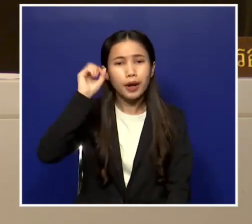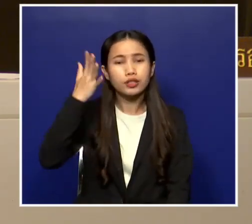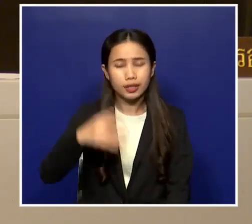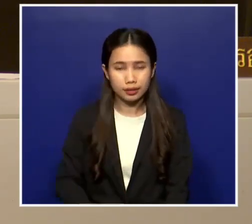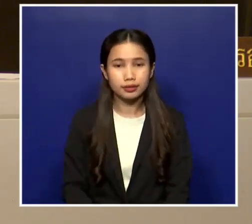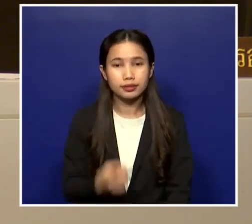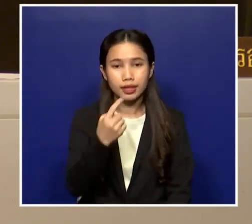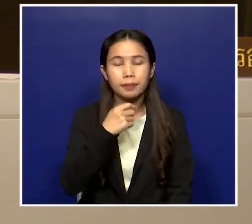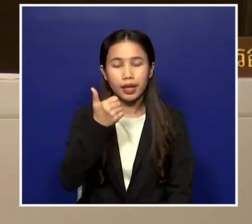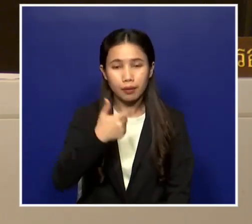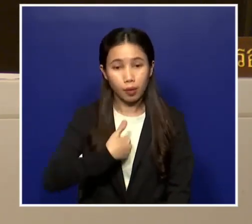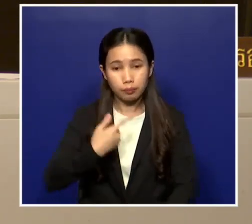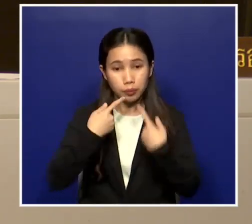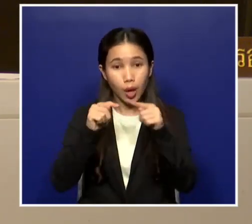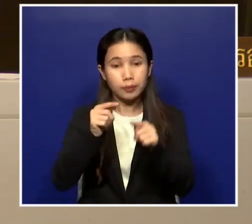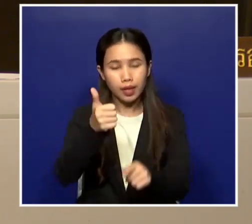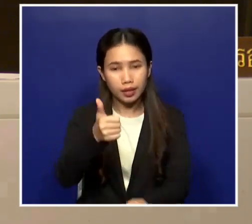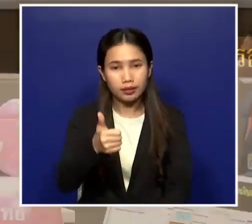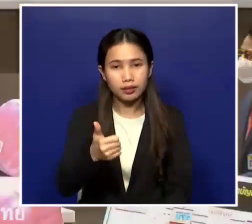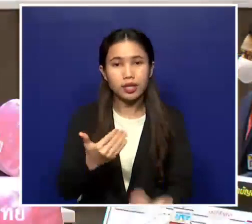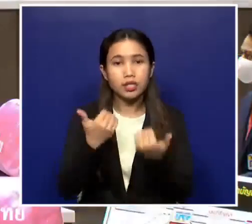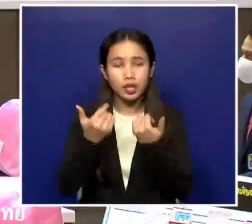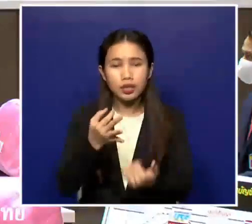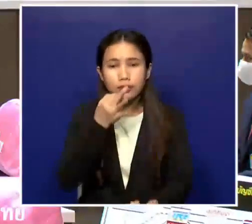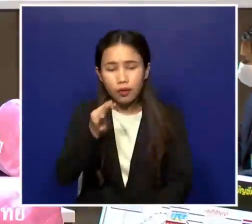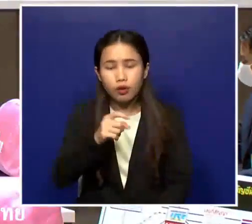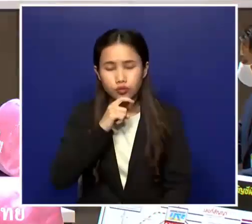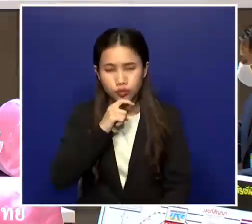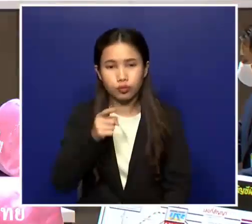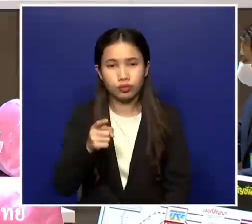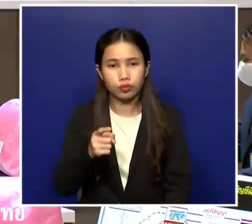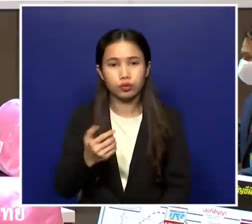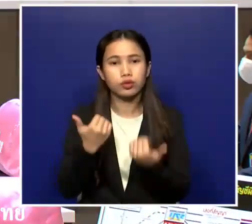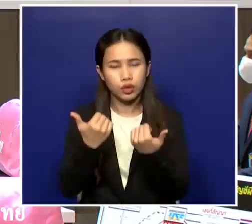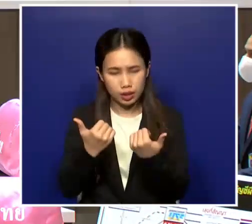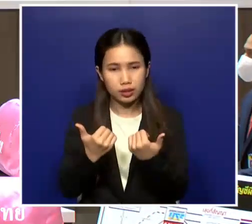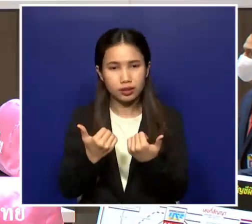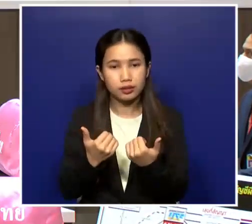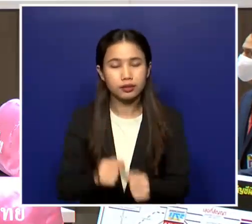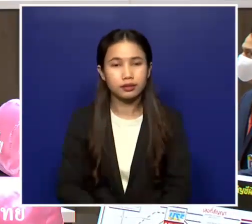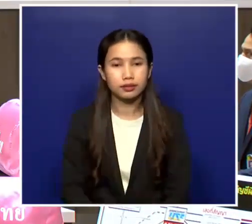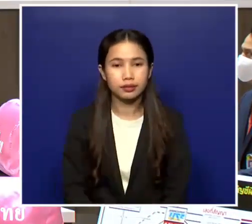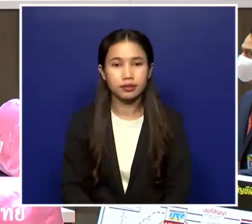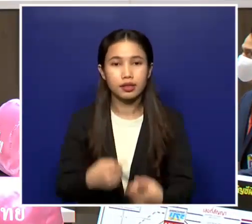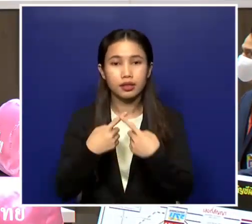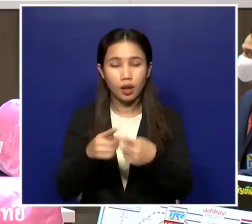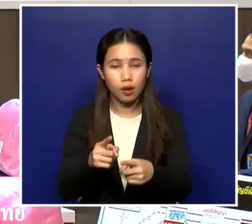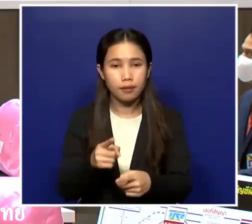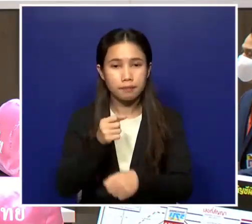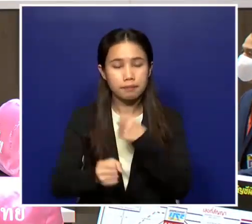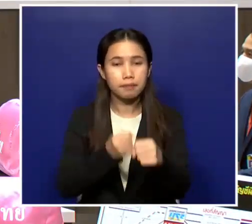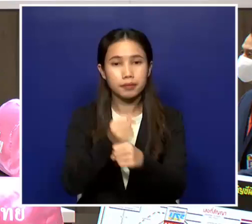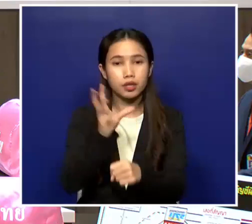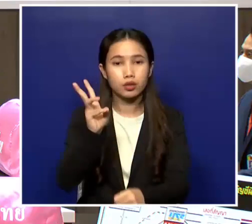เลยผมตอบประธานได้เลยก็ยังฟ้องเป็นคดีอยู่เดี๋ยวนี้ไงอยู่เดี๋ยวนี้เป็นคดีอยู่ไงแล้วก็ส่งมาว่าปี62